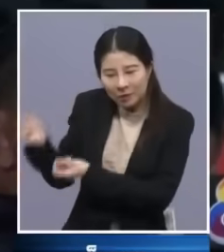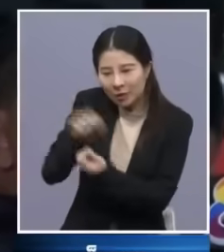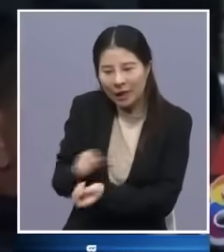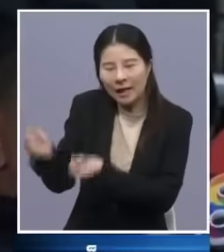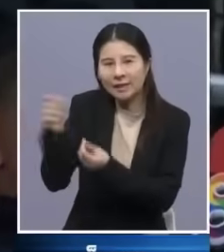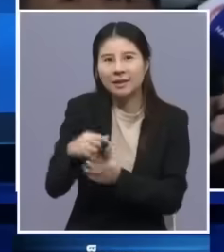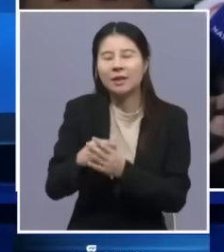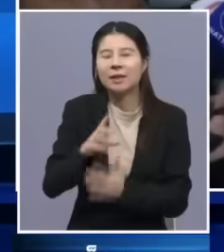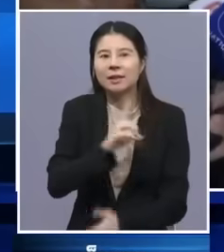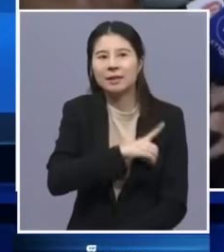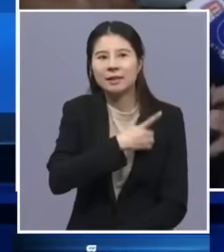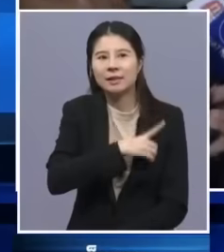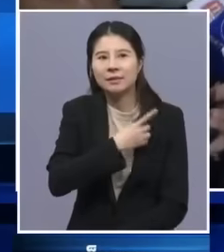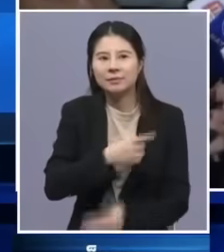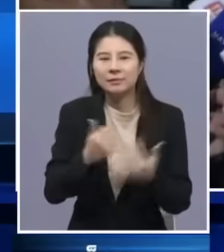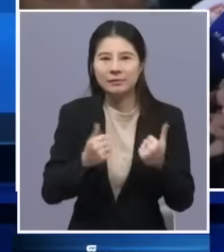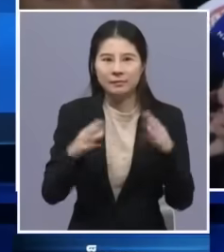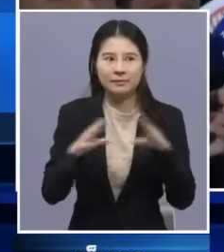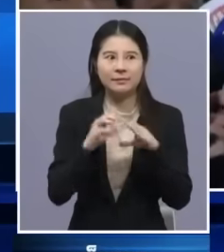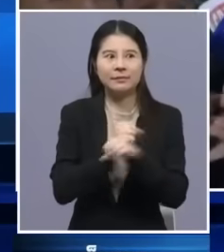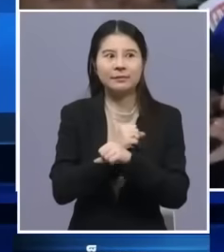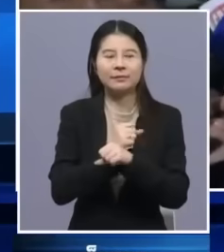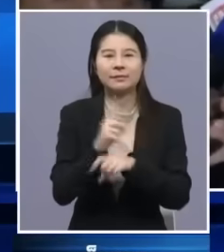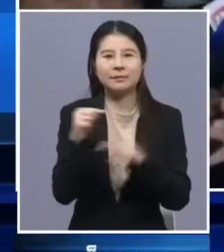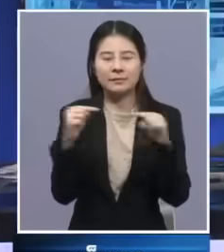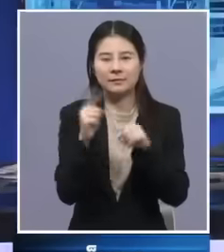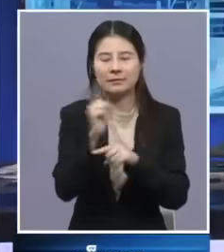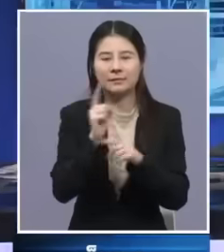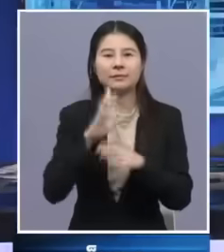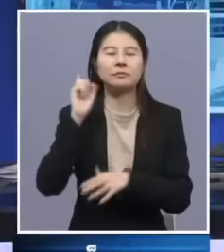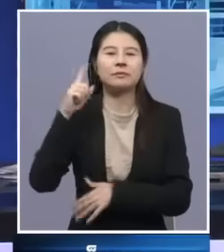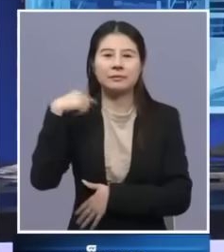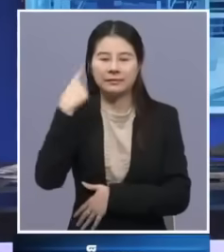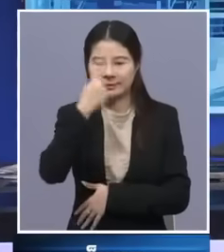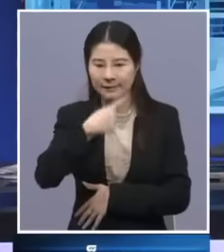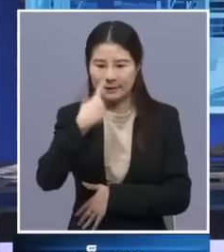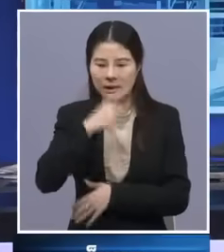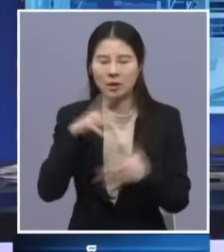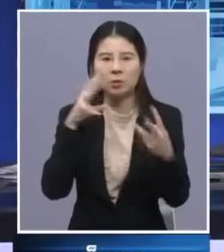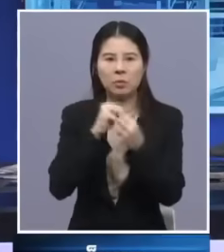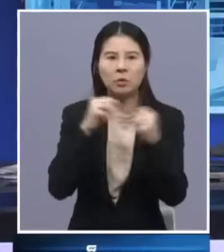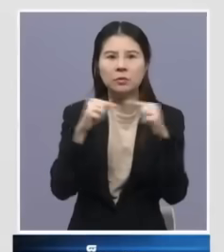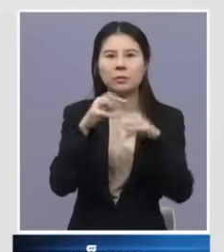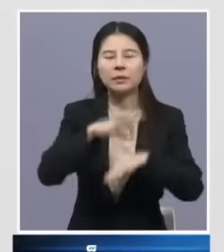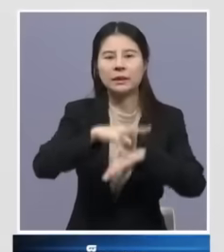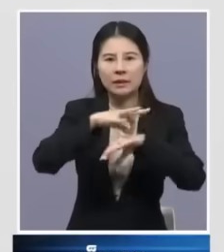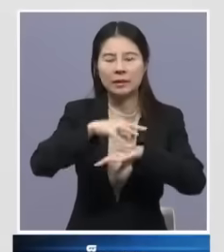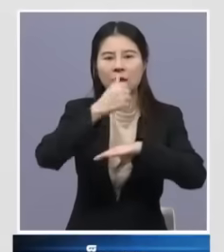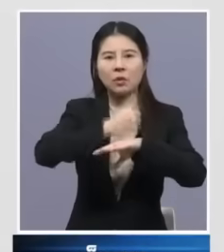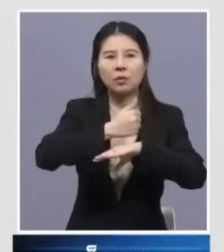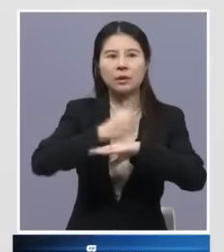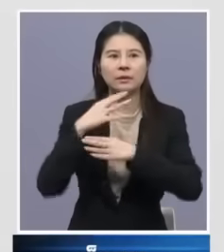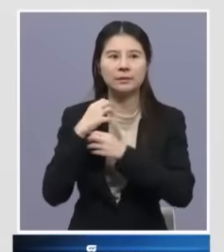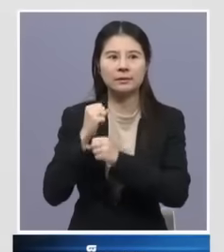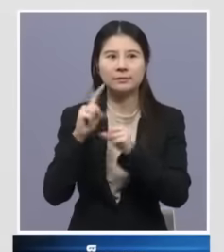งที่มันเกิดขึ้นนะฮะ สรุปผลโพลสั้นๆคุณผู้ชมคะที่เราถามกันไปว่าใครเหมาะสมนั่งหัวหน้าพรรคประชาธิปัตย ์ ปรากฏว่าคุณผู้ชมโหวตเข้ามานะ